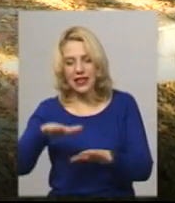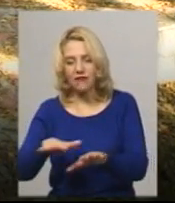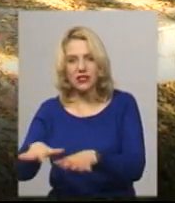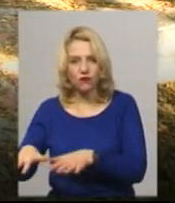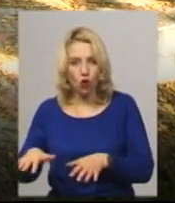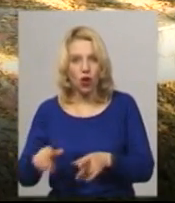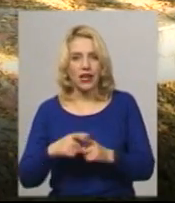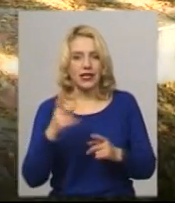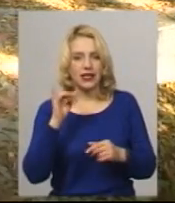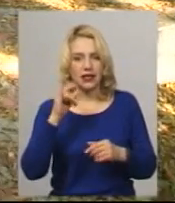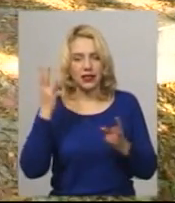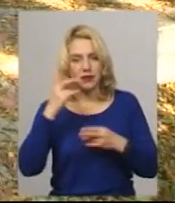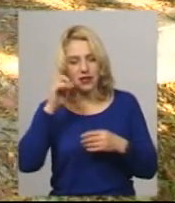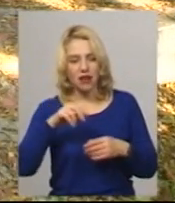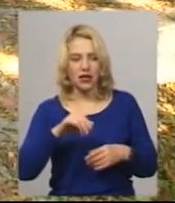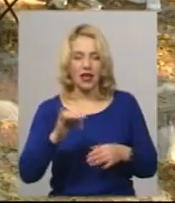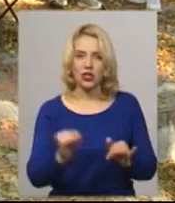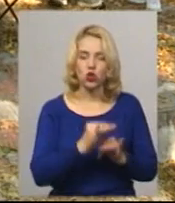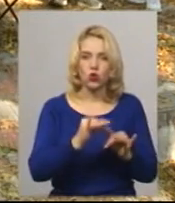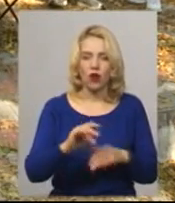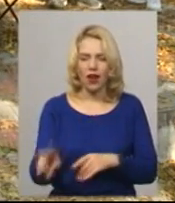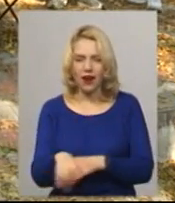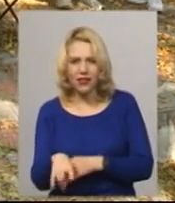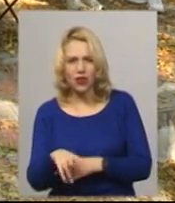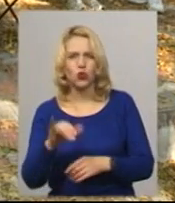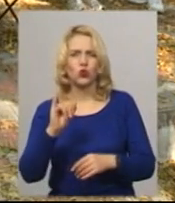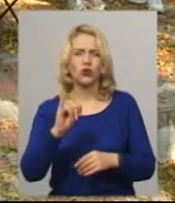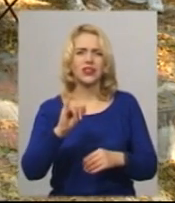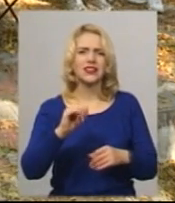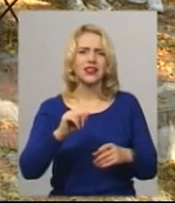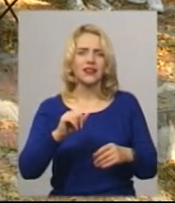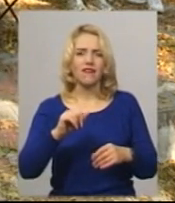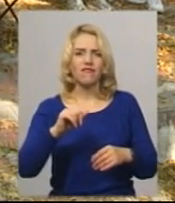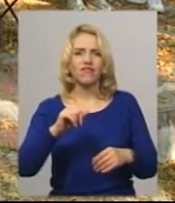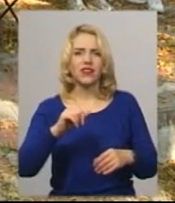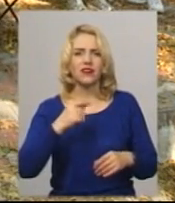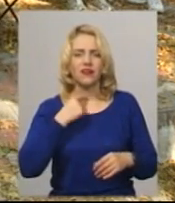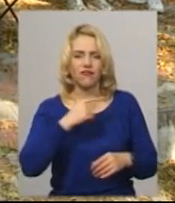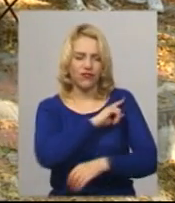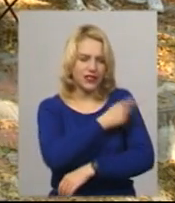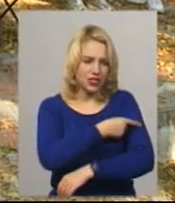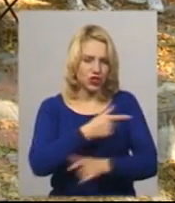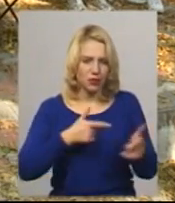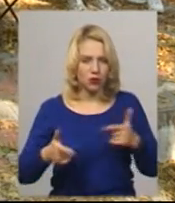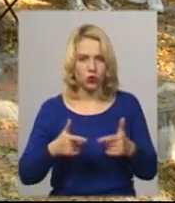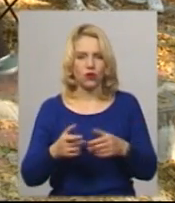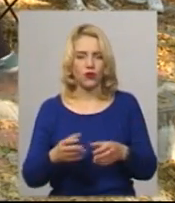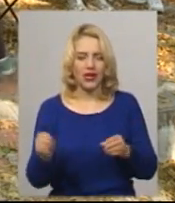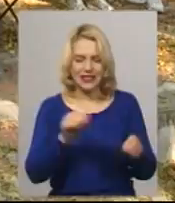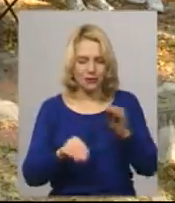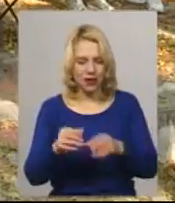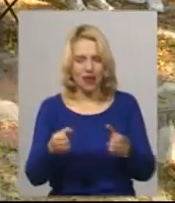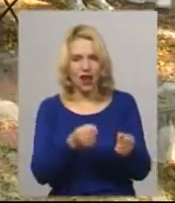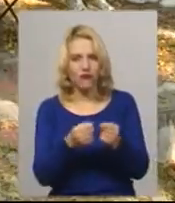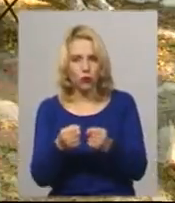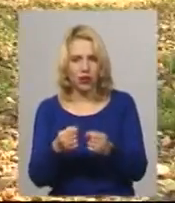треба знати і історію, і літературне, там і фізична підготовка, і збирання-розбирання автомата, і спорядження